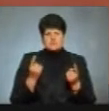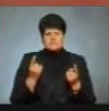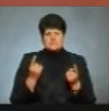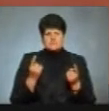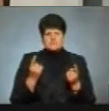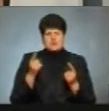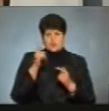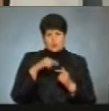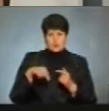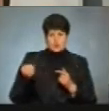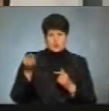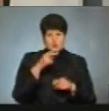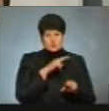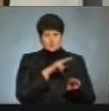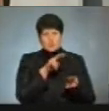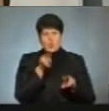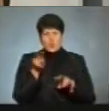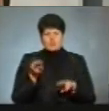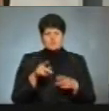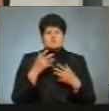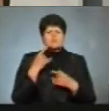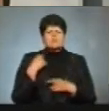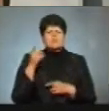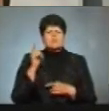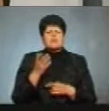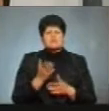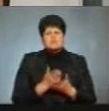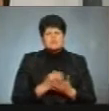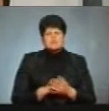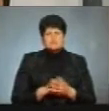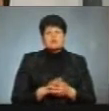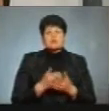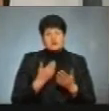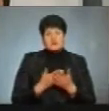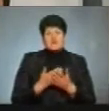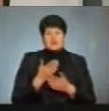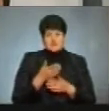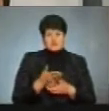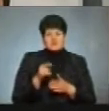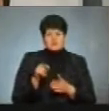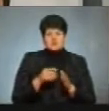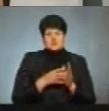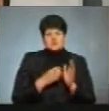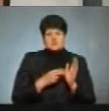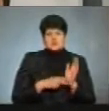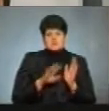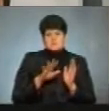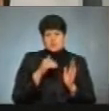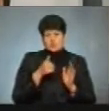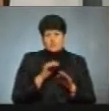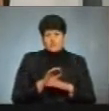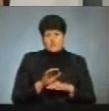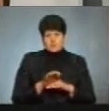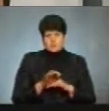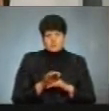його. Колесо огляду, скажіть, наскільки давнє вже? От якраз колесо огляду роді 1975 року